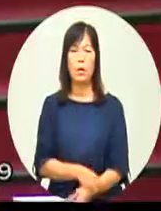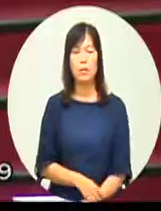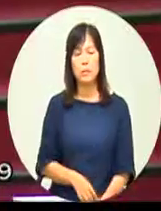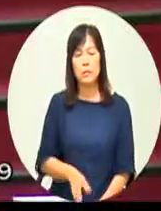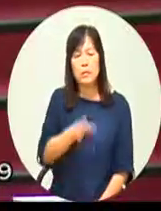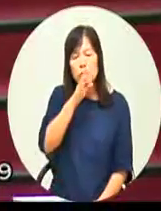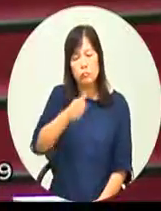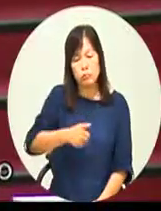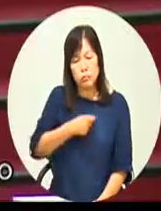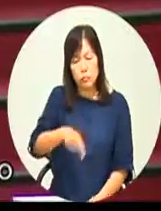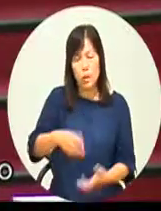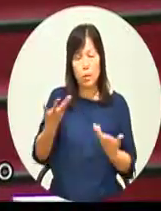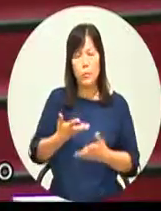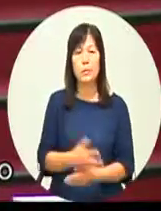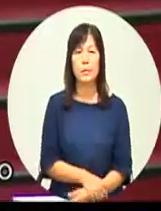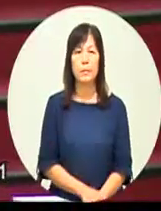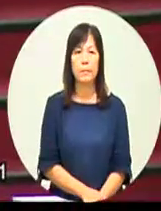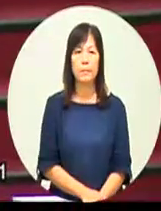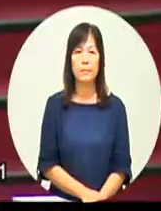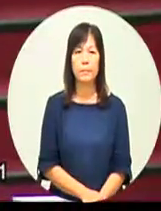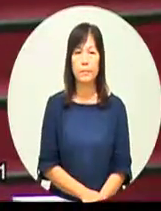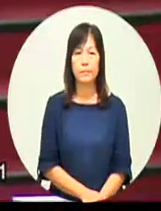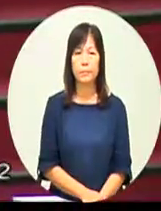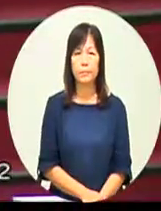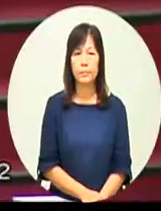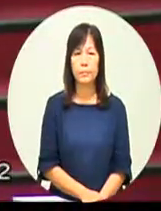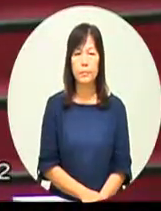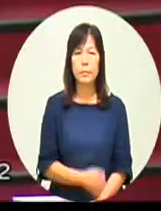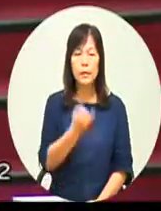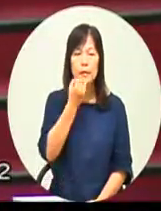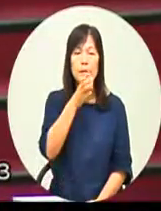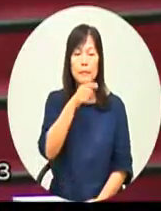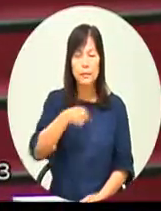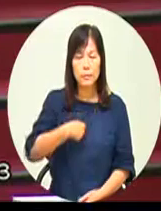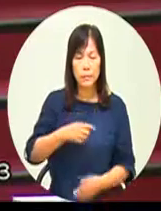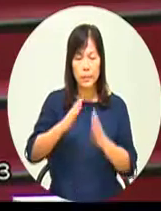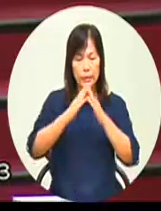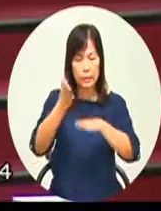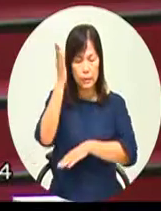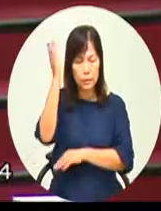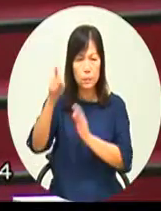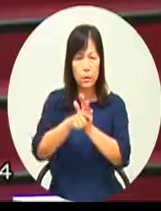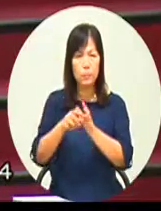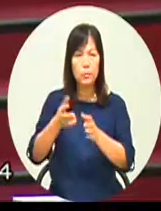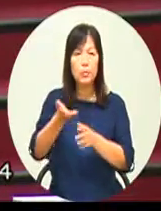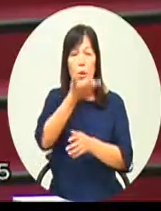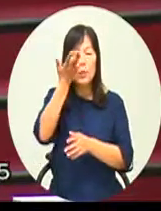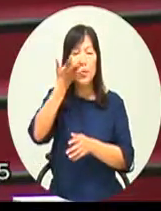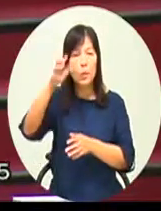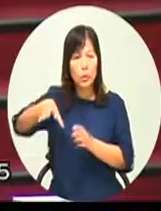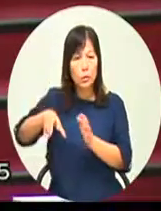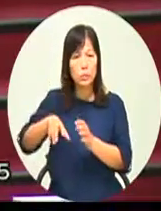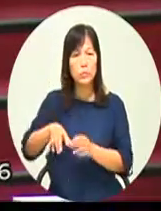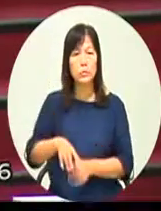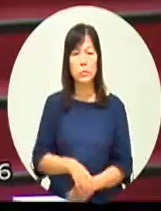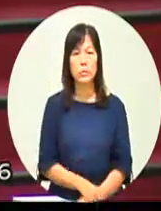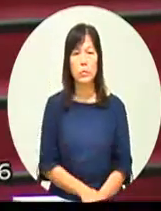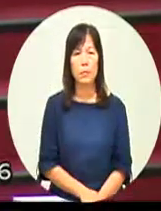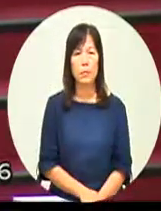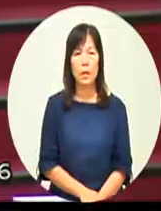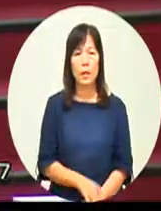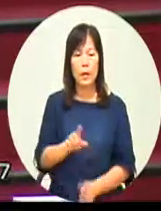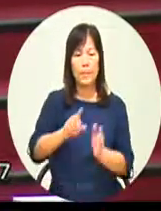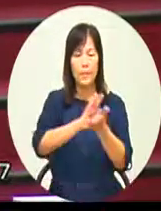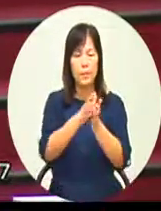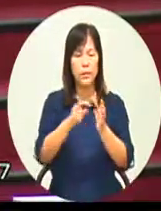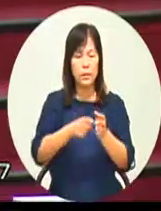的。但是呢，我们市政府的观光局可以做一个平